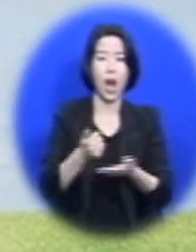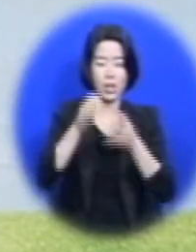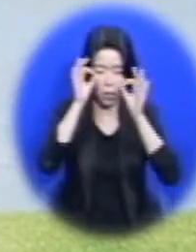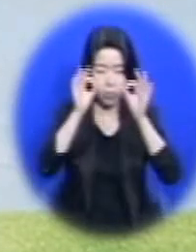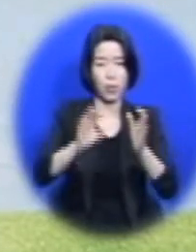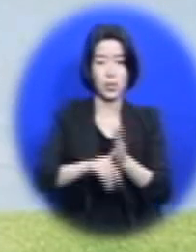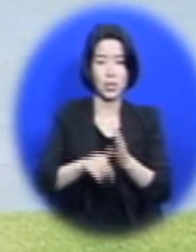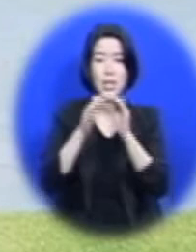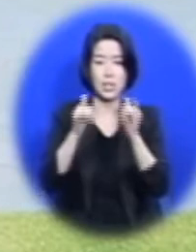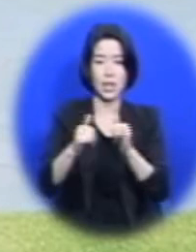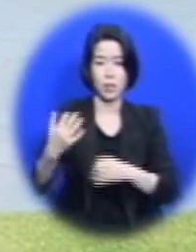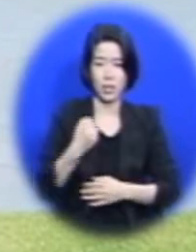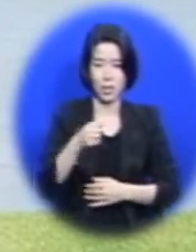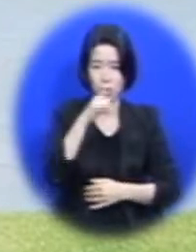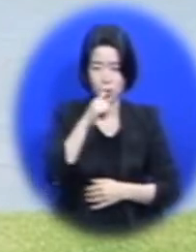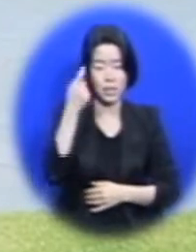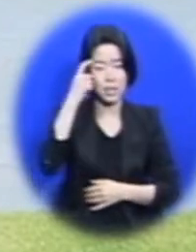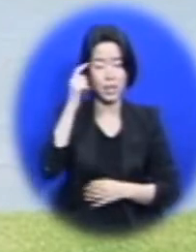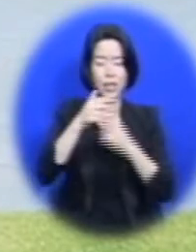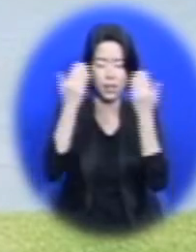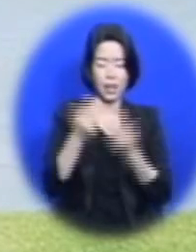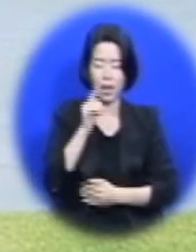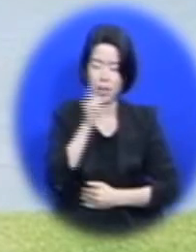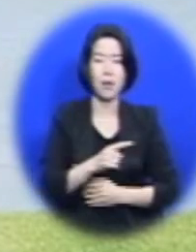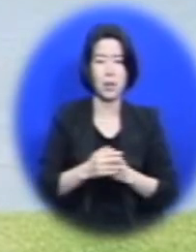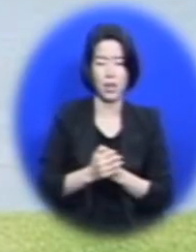때 사람들이 가지고 있는 생각이 다 악한 거예요.